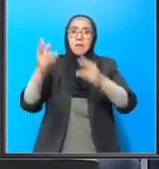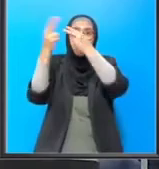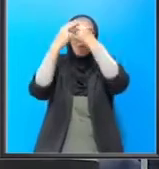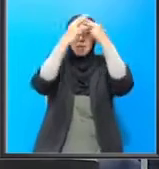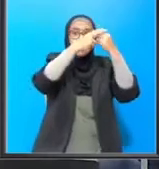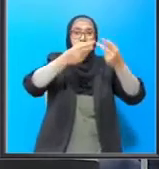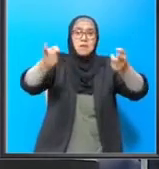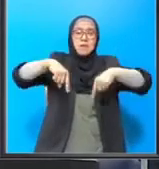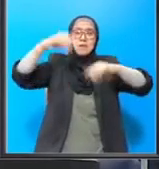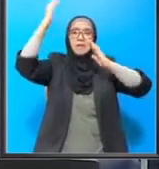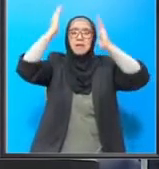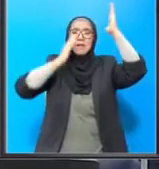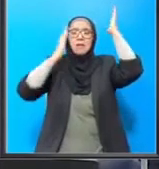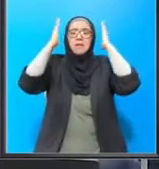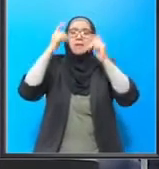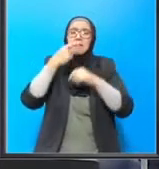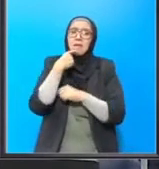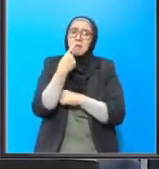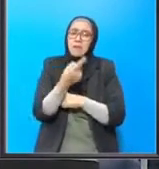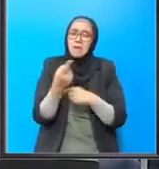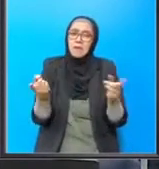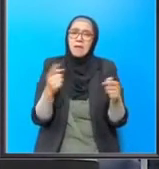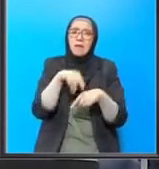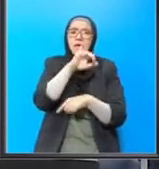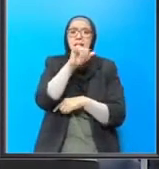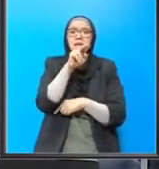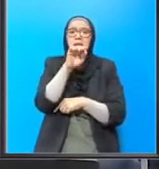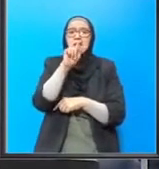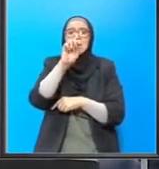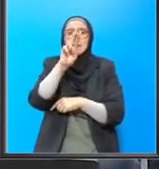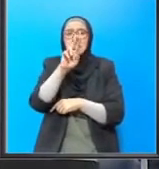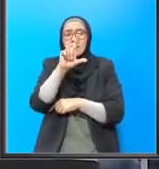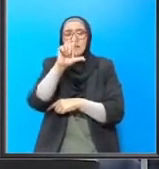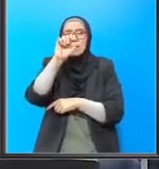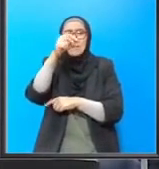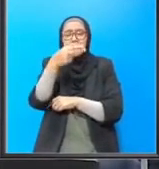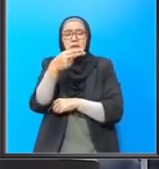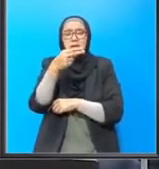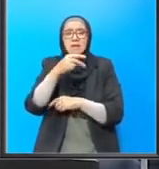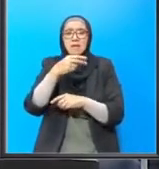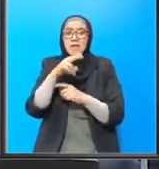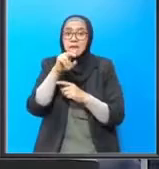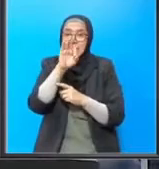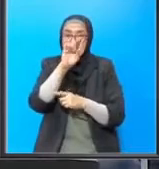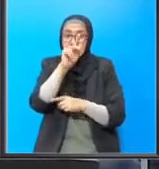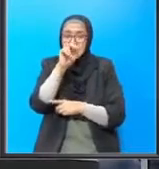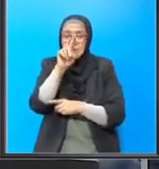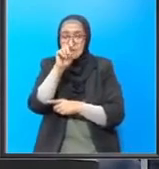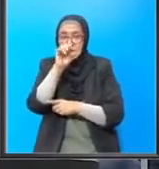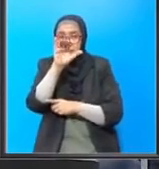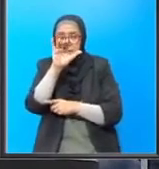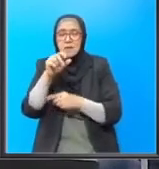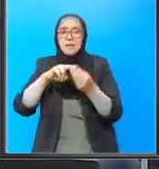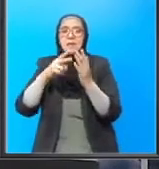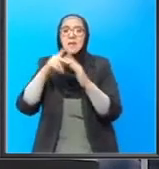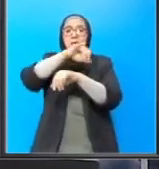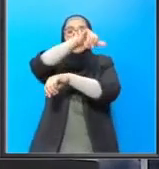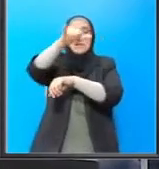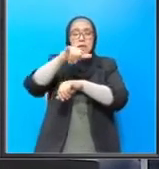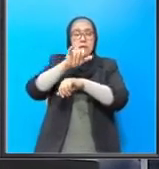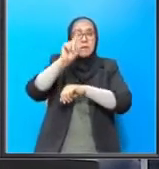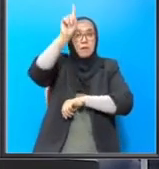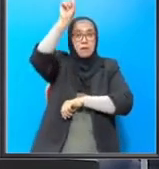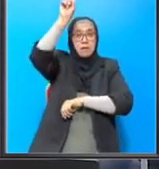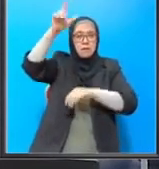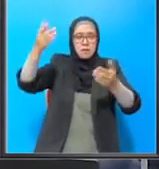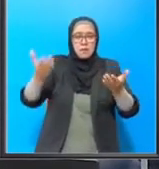mereka mengatakan djannatul oufit dunia surga Allah diatas muka bumi ini ini keindahan